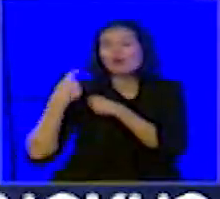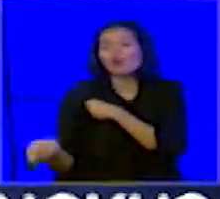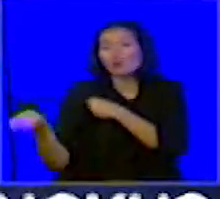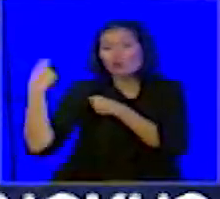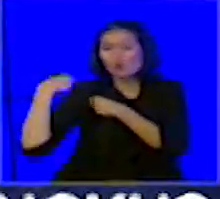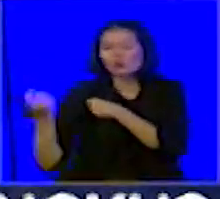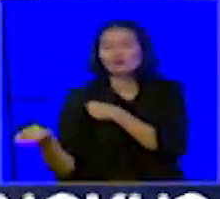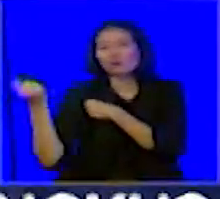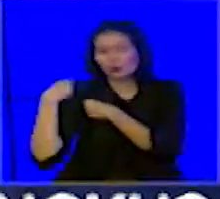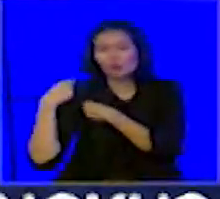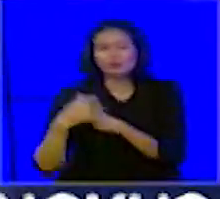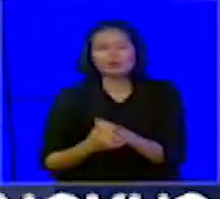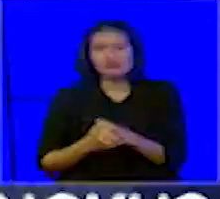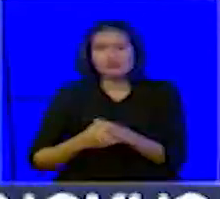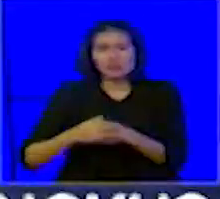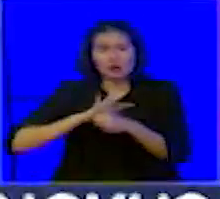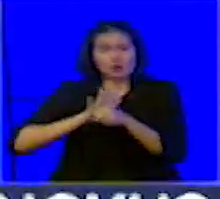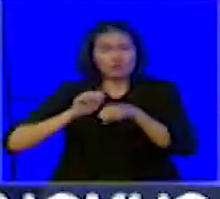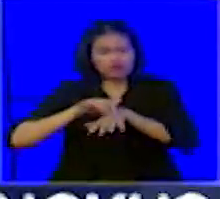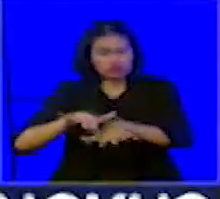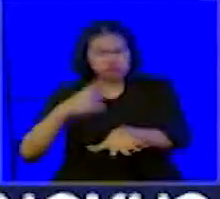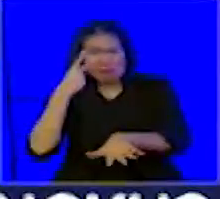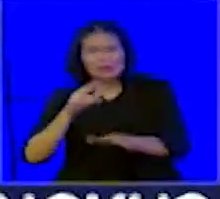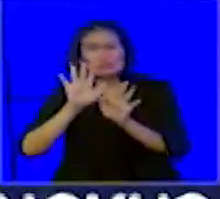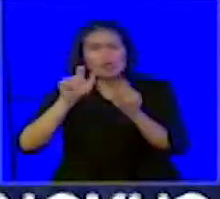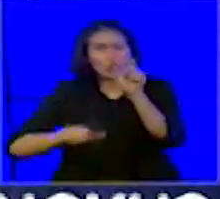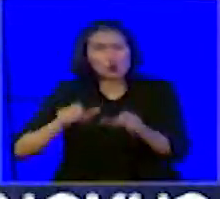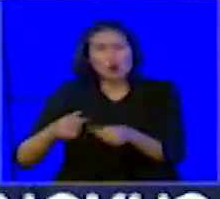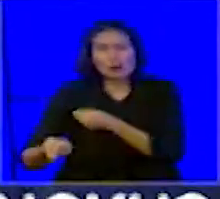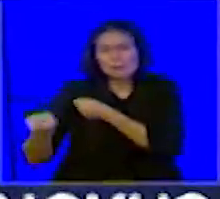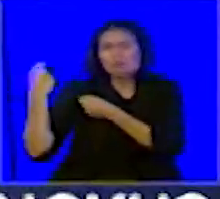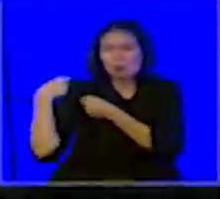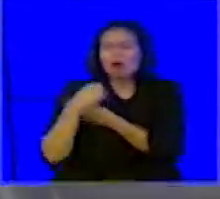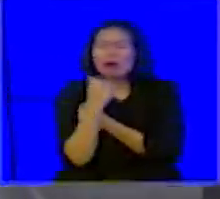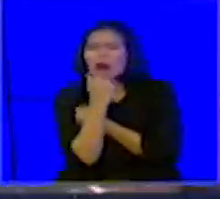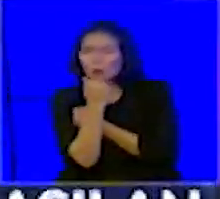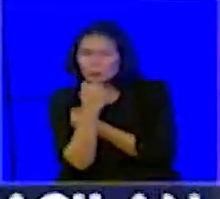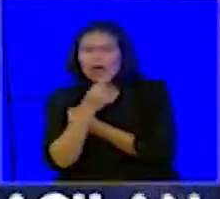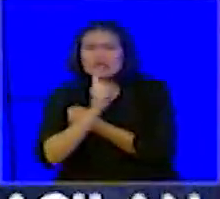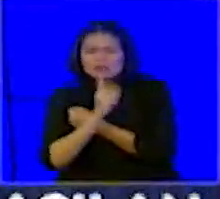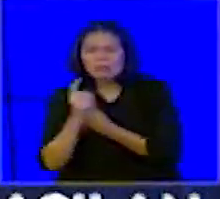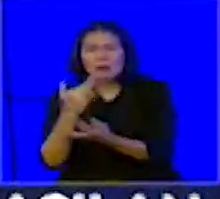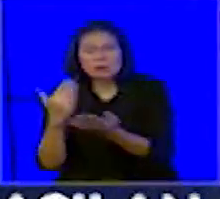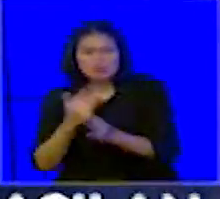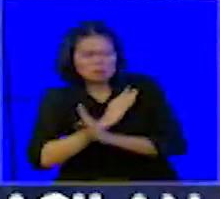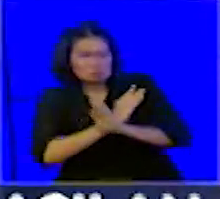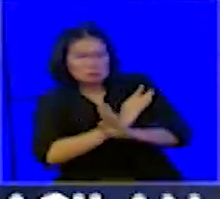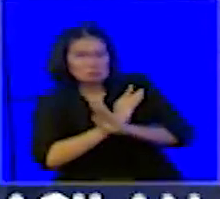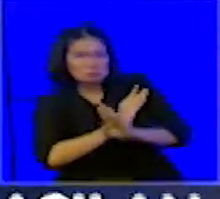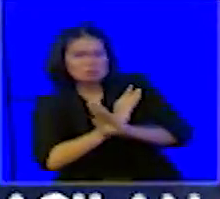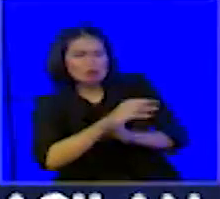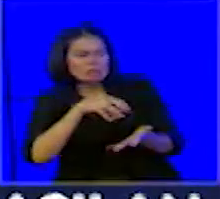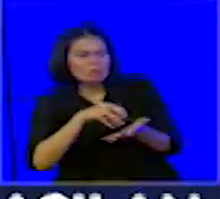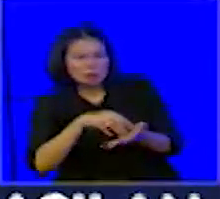mampu. Selama pandemi COVID-19, banyak pemulung terpaksa menganggur karena banyak masyarakat yang menolak kehadiran pemulung di area tempat